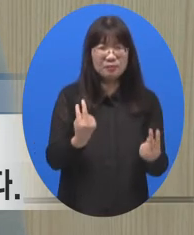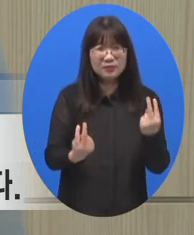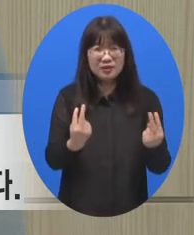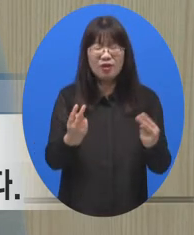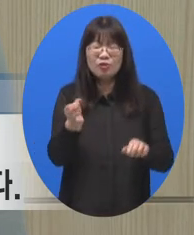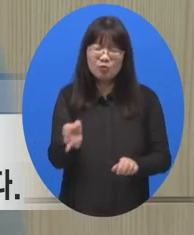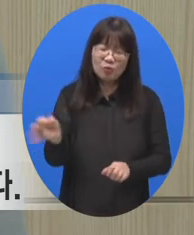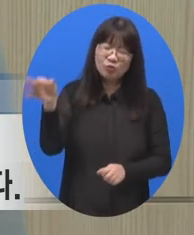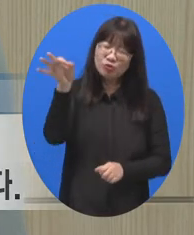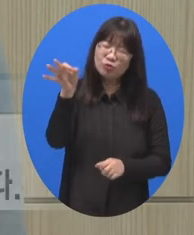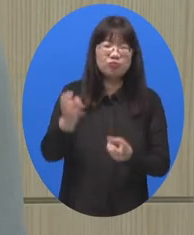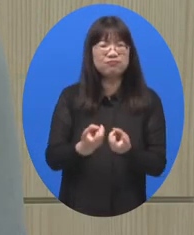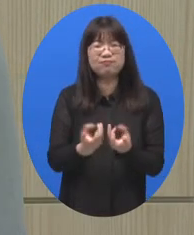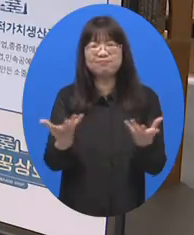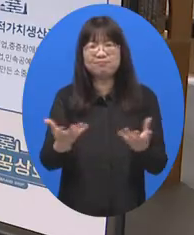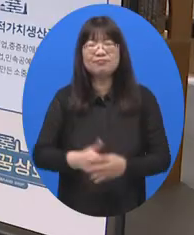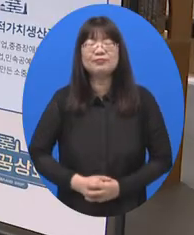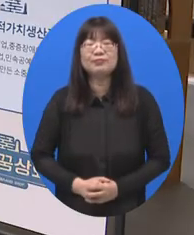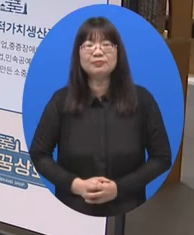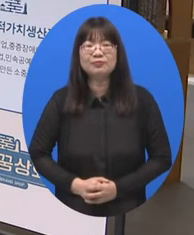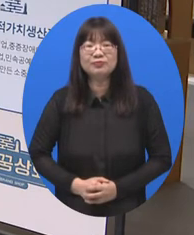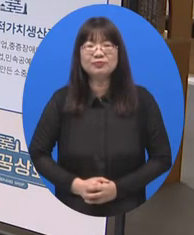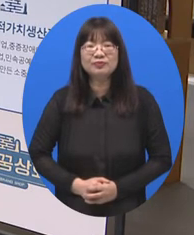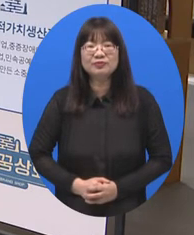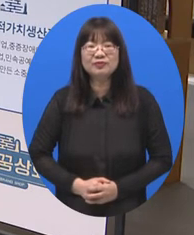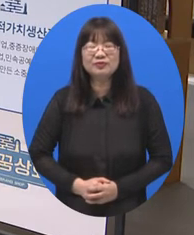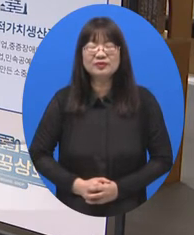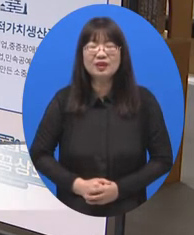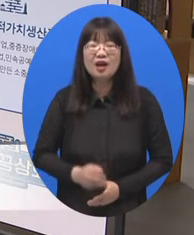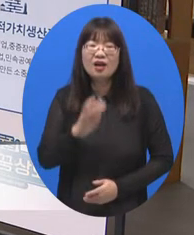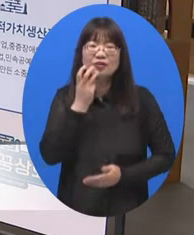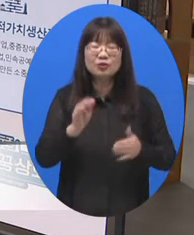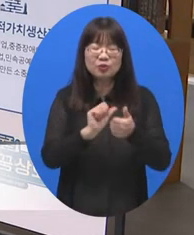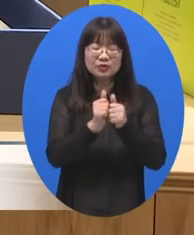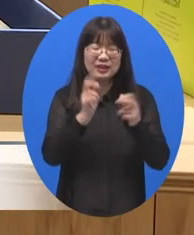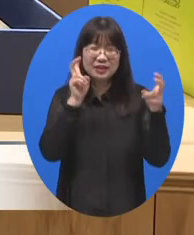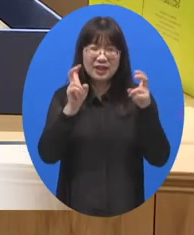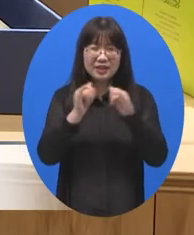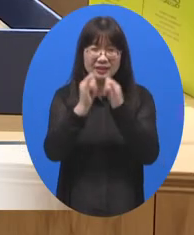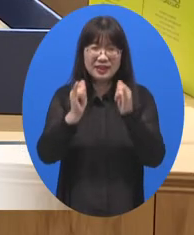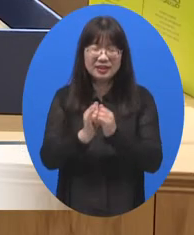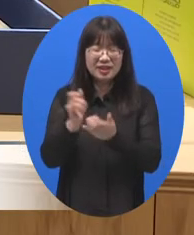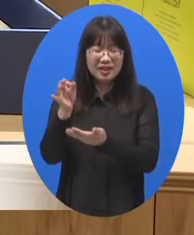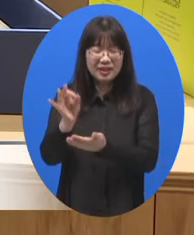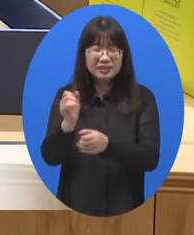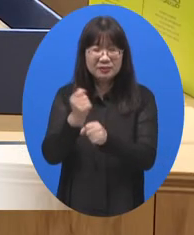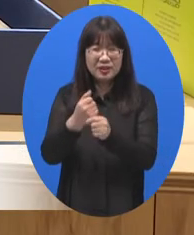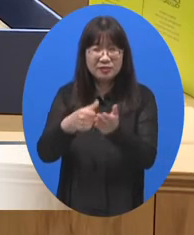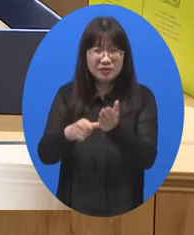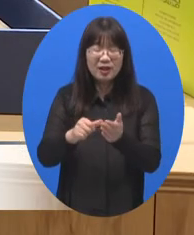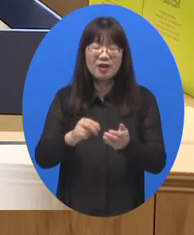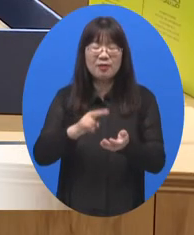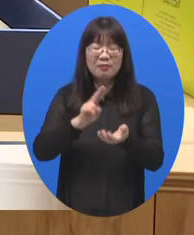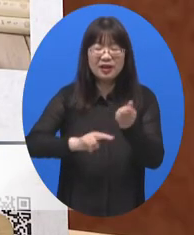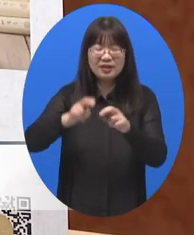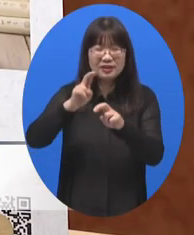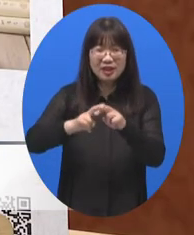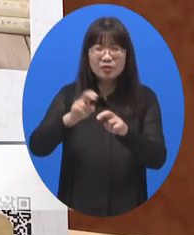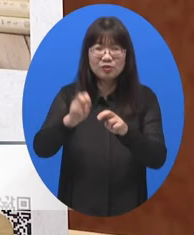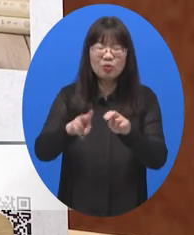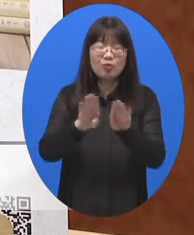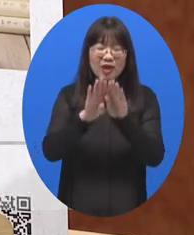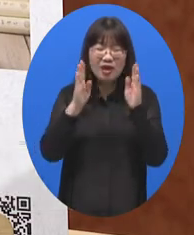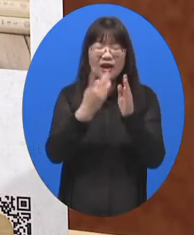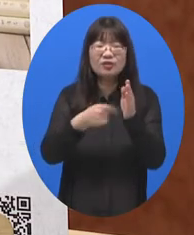단가가 조금 높을 수밖에 없습니다. 경기도 주식회사가 사회적 가치 생산품에 판로 확보와 홍보를 돕기 위해